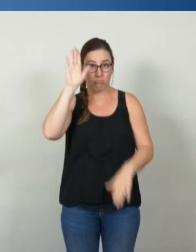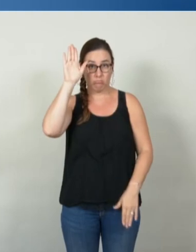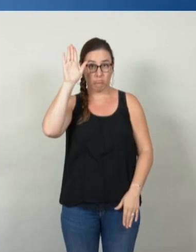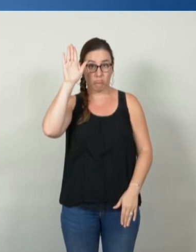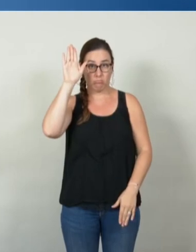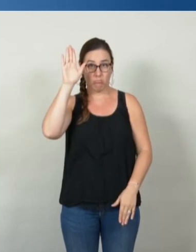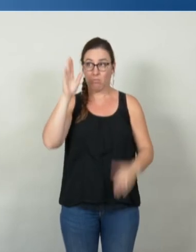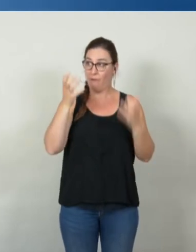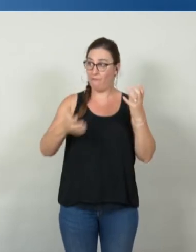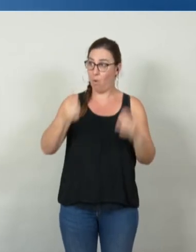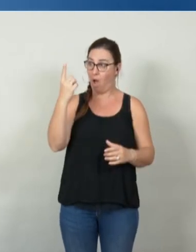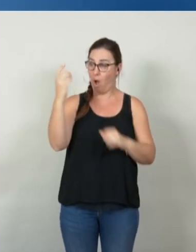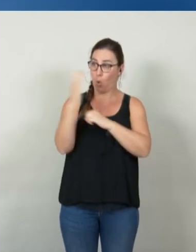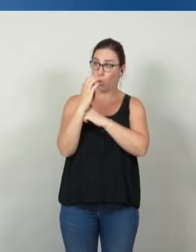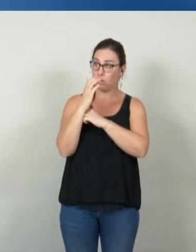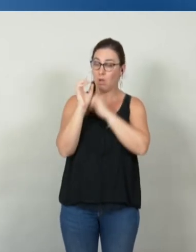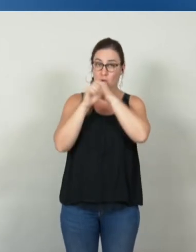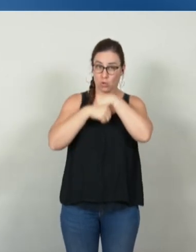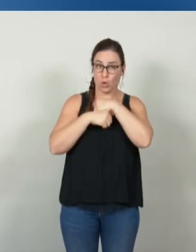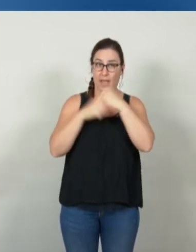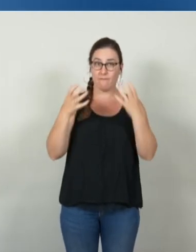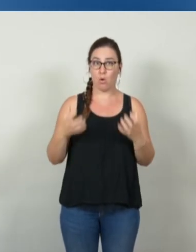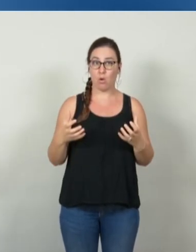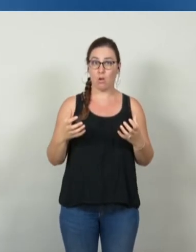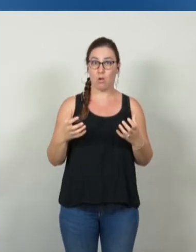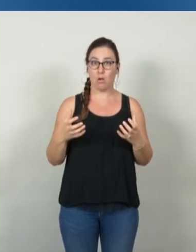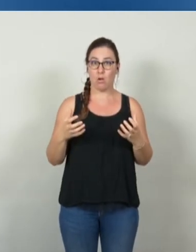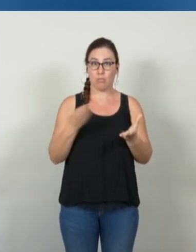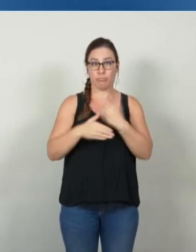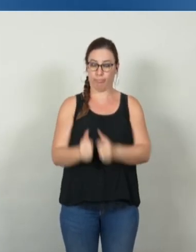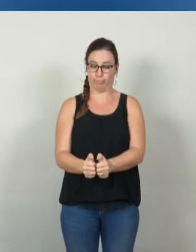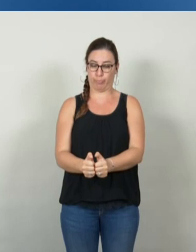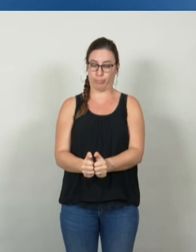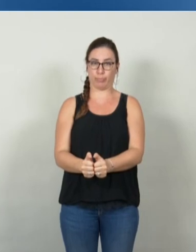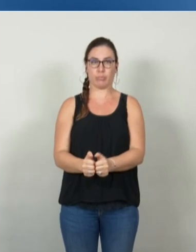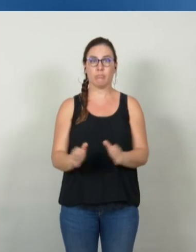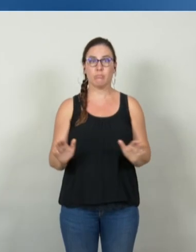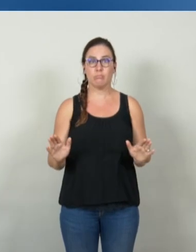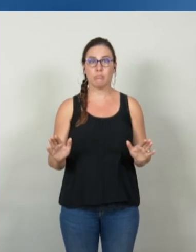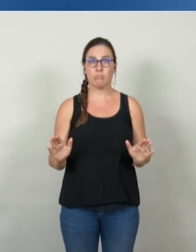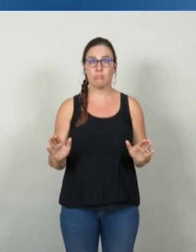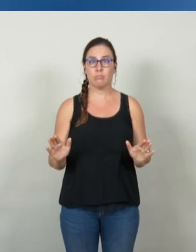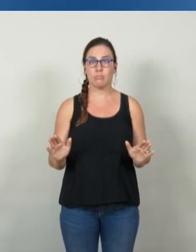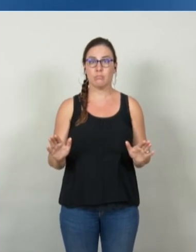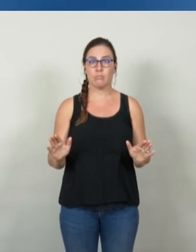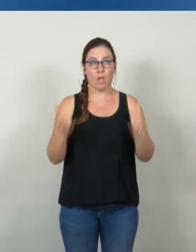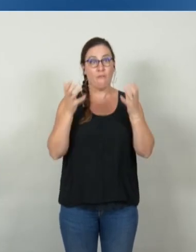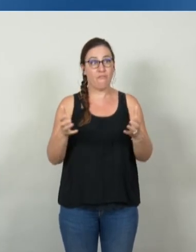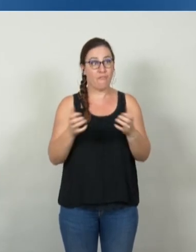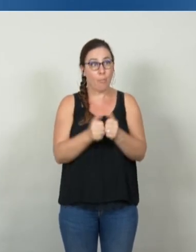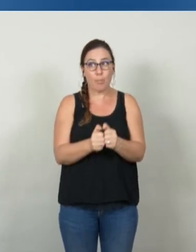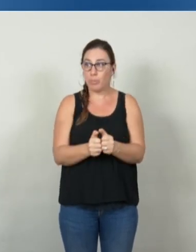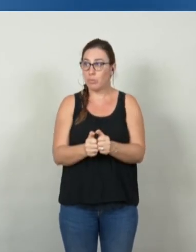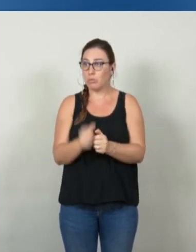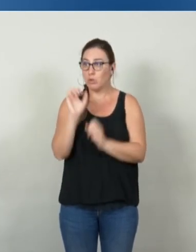une seule personne veut à 8 un secret on passe au vote par les APET quelqu'un veut un vote à bulletin secret